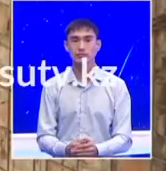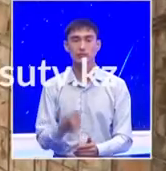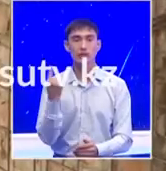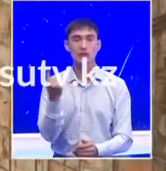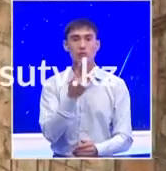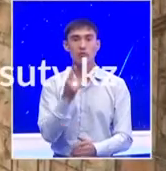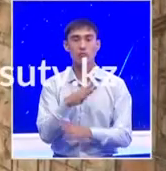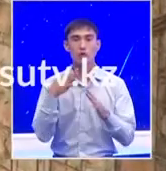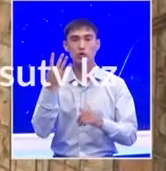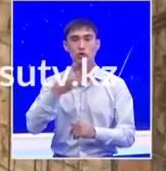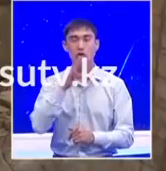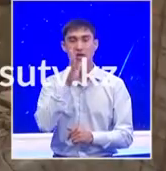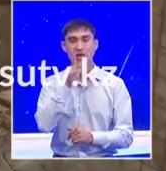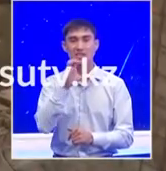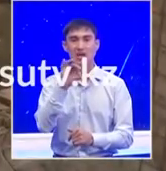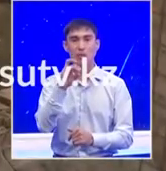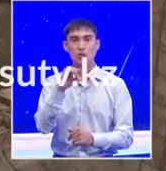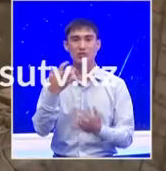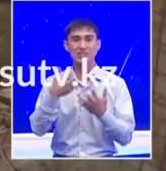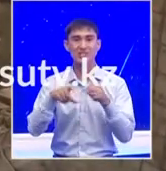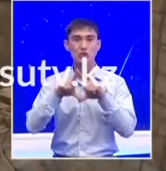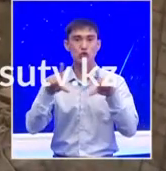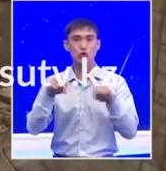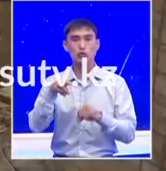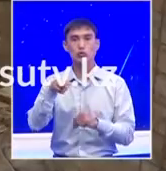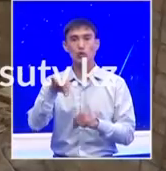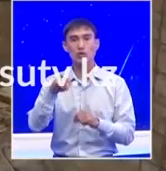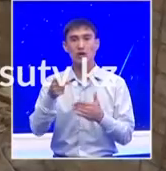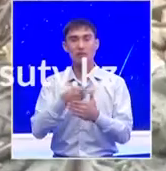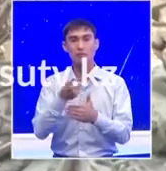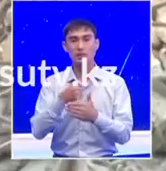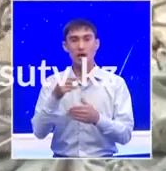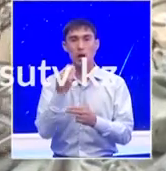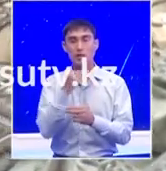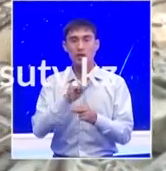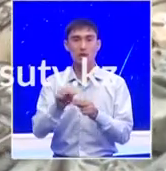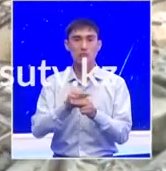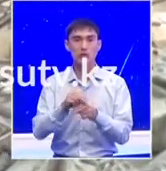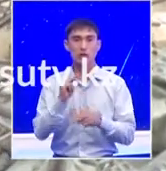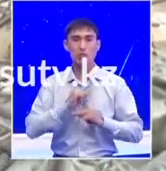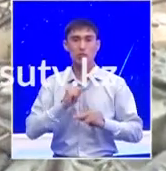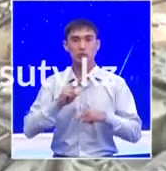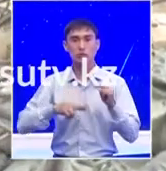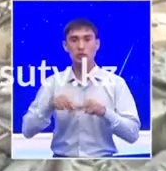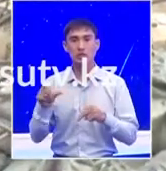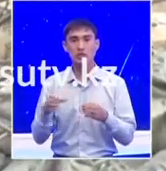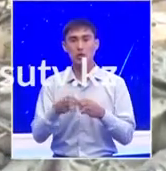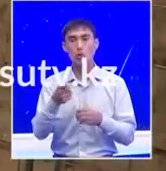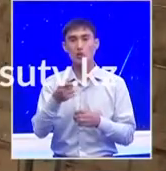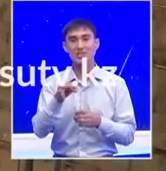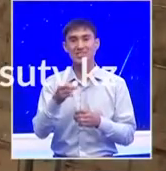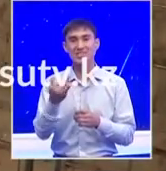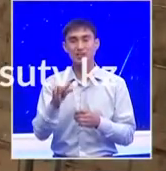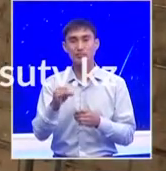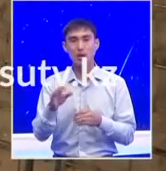Впервые более чем за 40 лет в Сагабьонской средней школе имени Токтарова ведется капитальный ремонт. За работу взялись подрядная организация «Голден Сити».